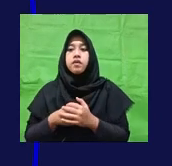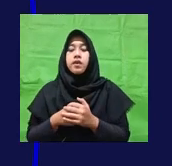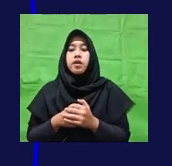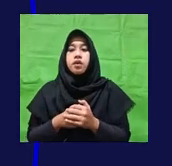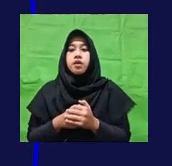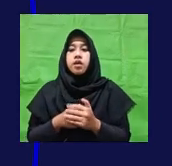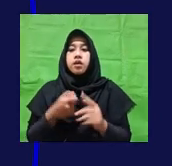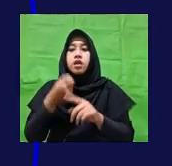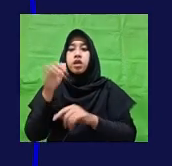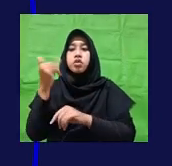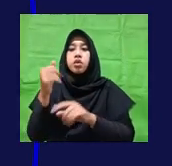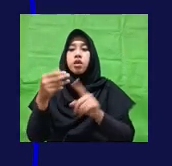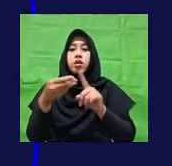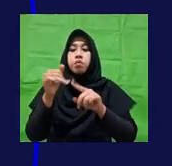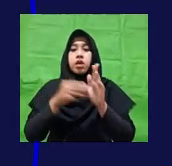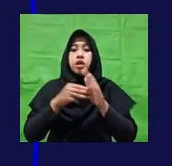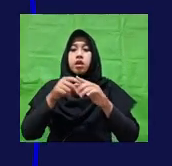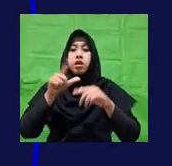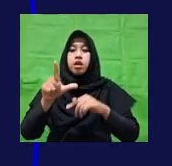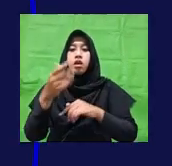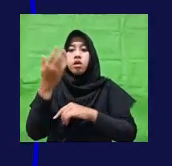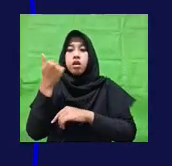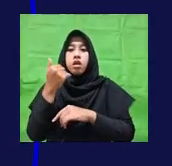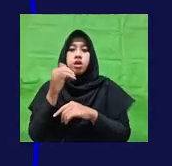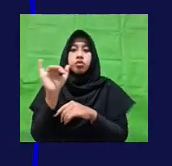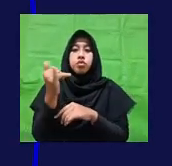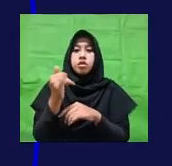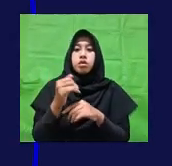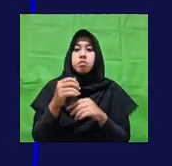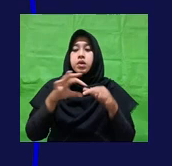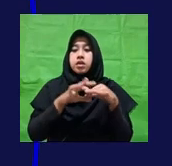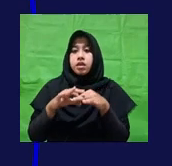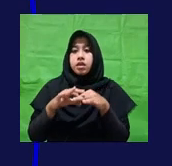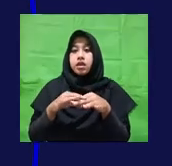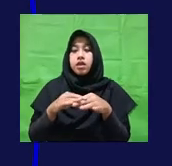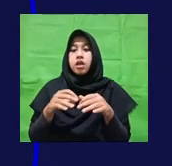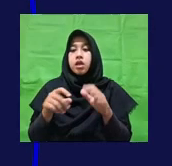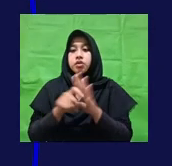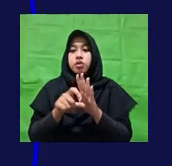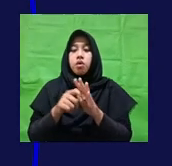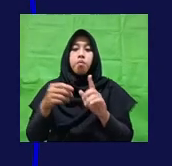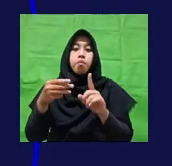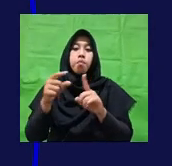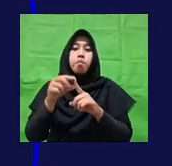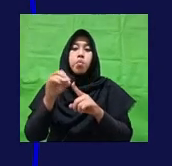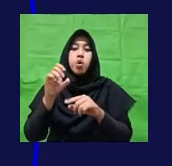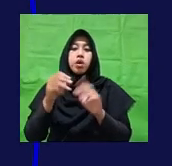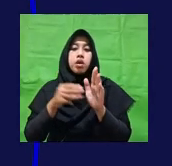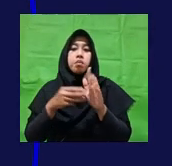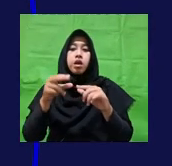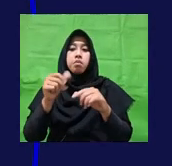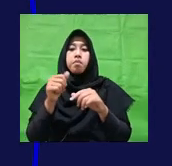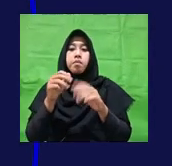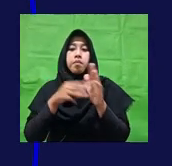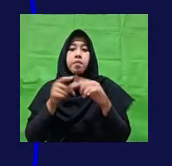residensi Rimpang bekerjasama dengan Jogja Biennale. Misalnya di Polewali Mandar ada Ipeh dan Samsul, kemudian next selanjutnya